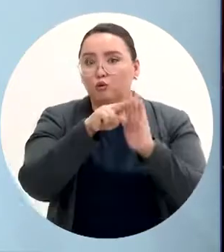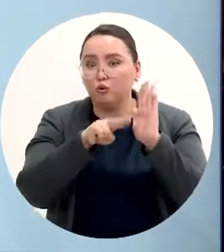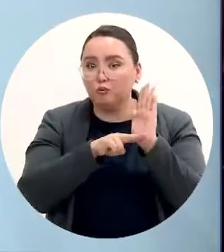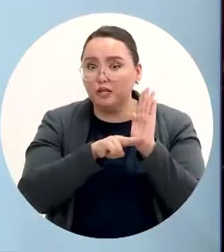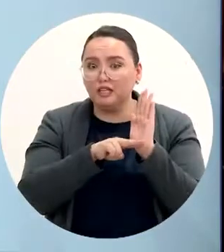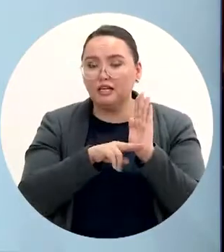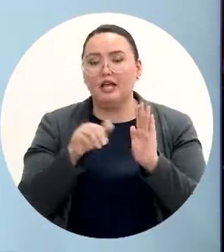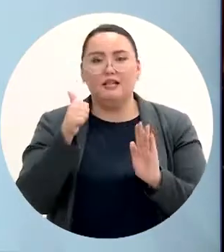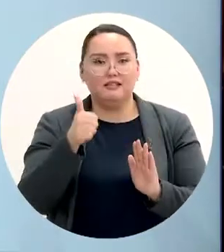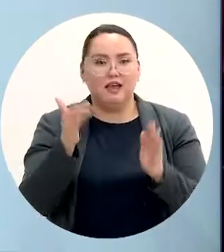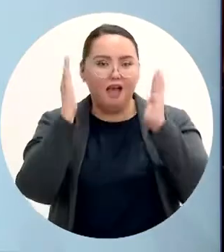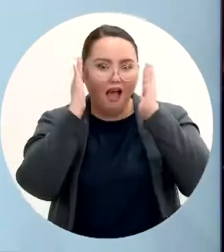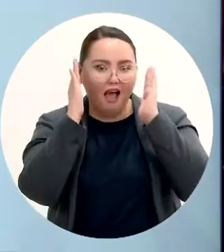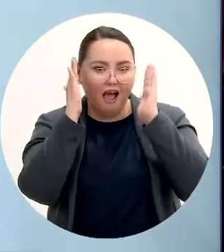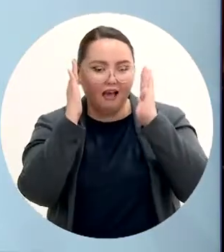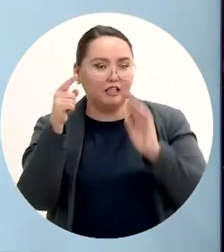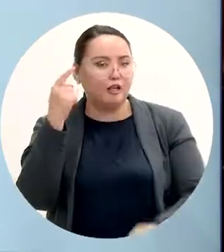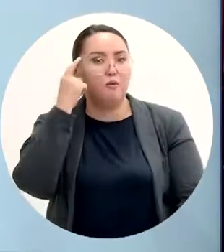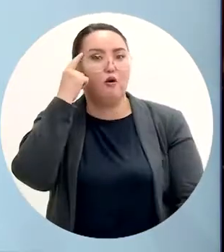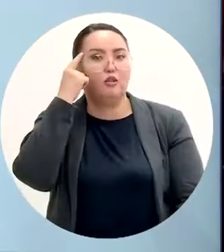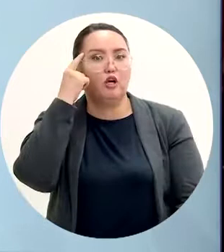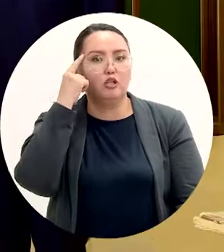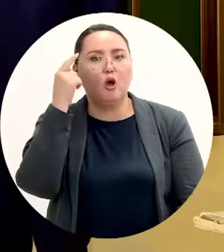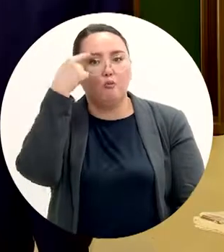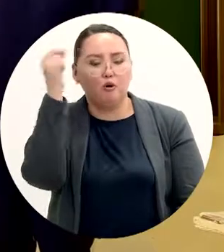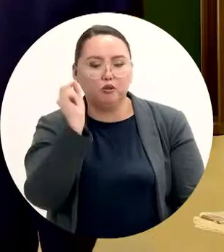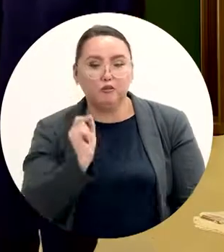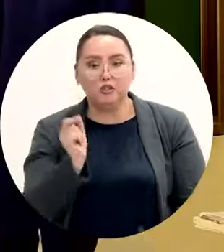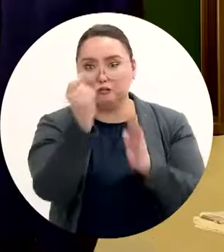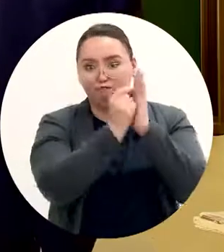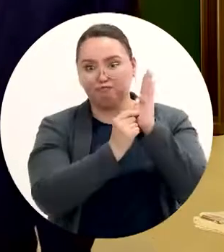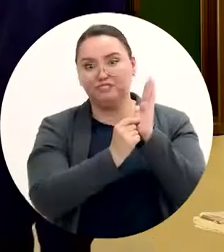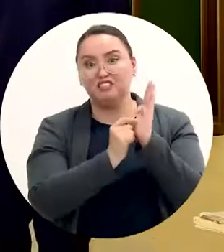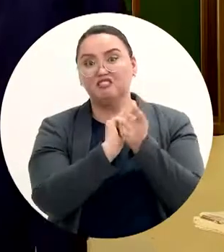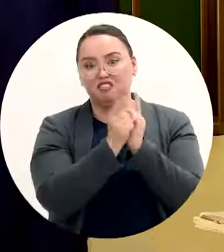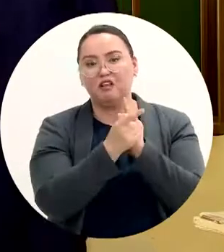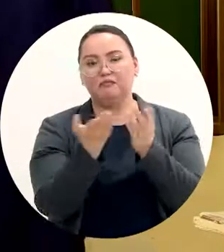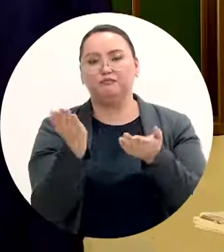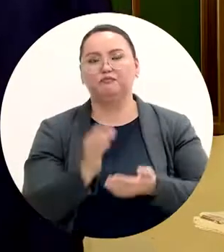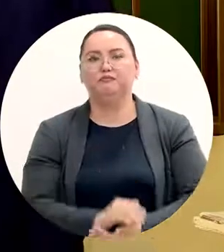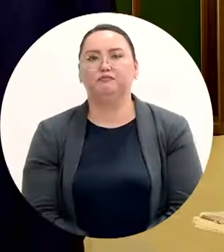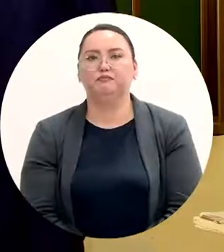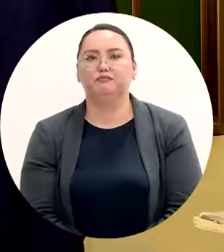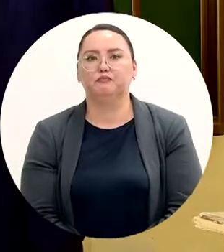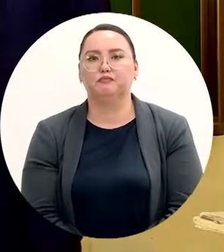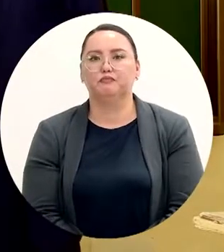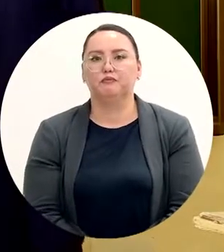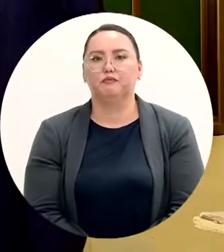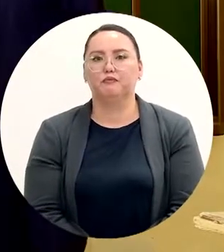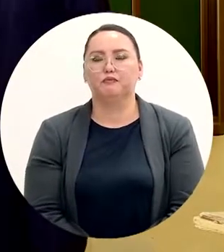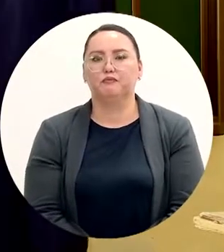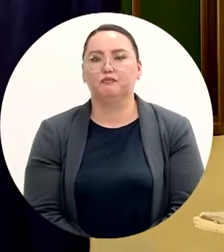болгоцгаая. Багшийнхан ярьсан саяны зөв тогтлын дагуу эдгээр үгсийг үндэсний бичигт хамтдаа